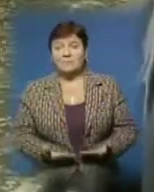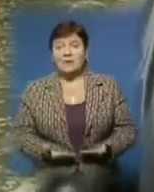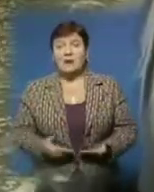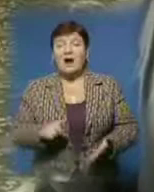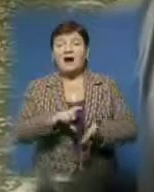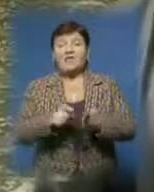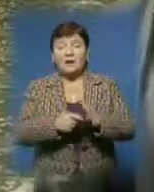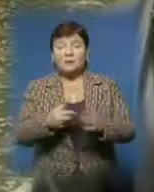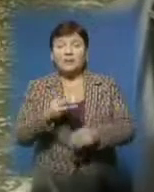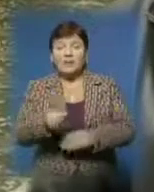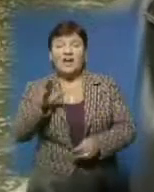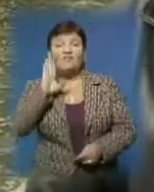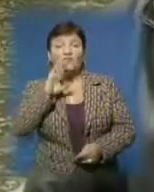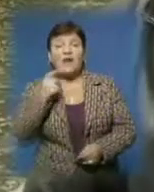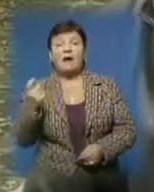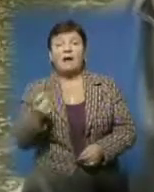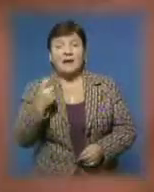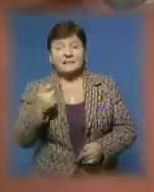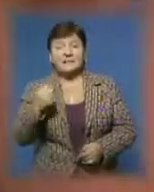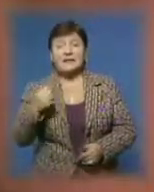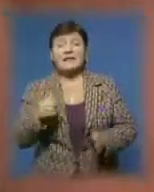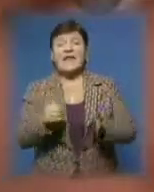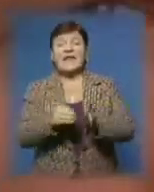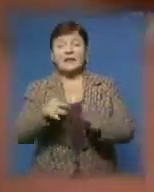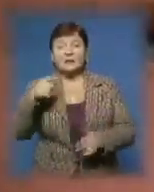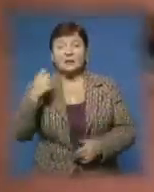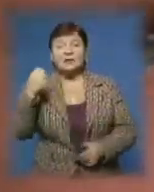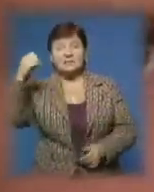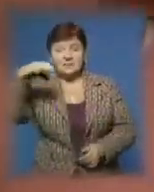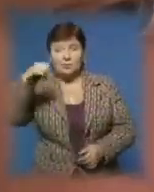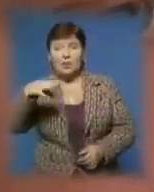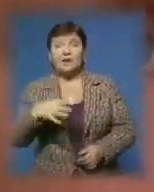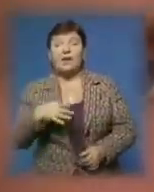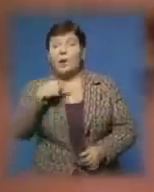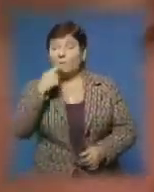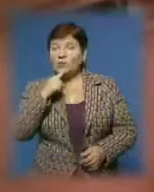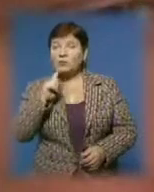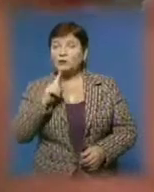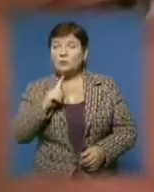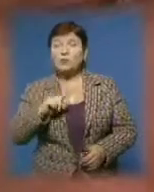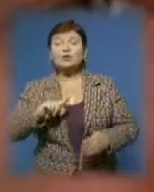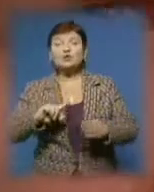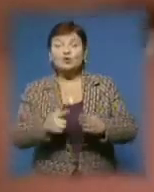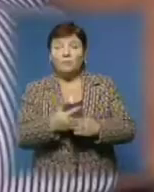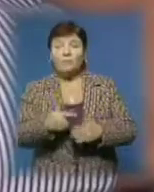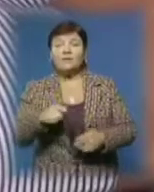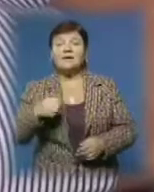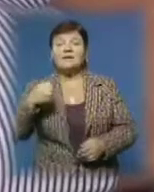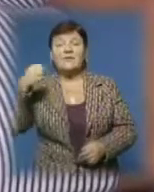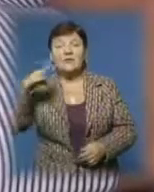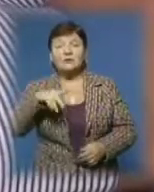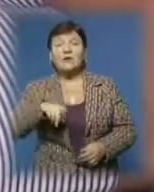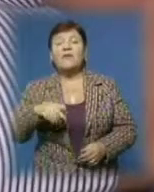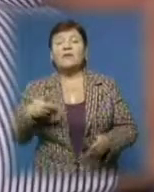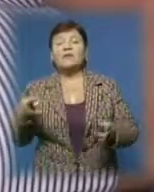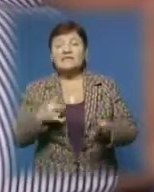квартплата, вода, газ і електроенергія. Представники Закарпаття Обленерго кажуть, щоб знову увімкнути електроенергію, потрібно